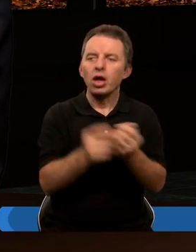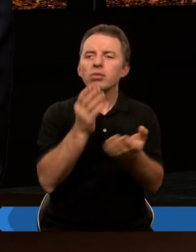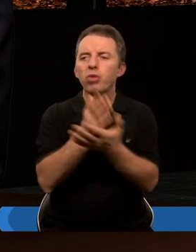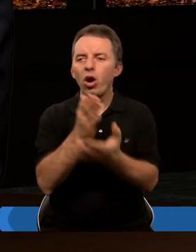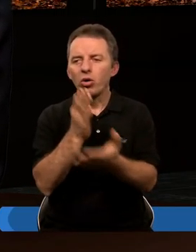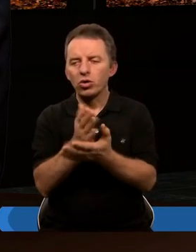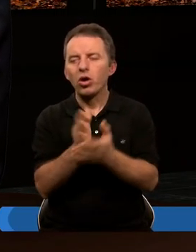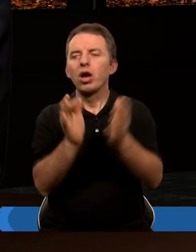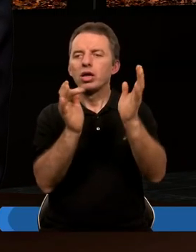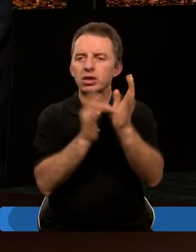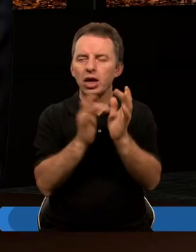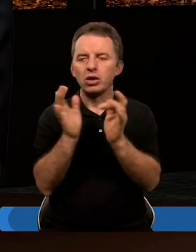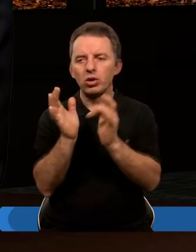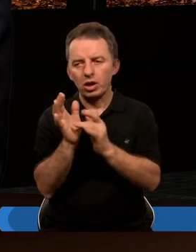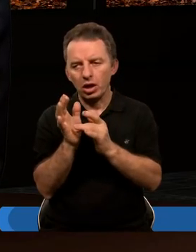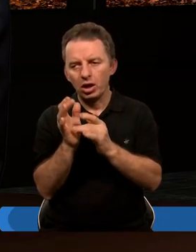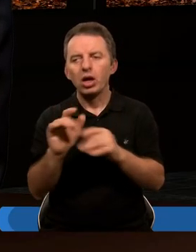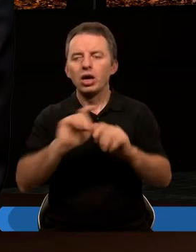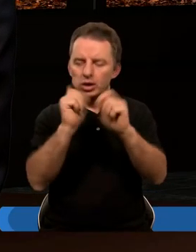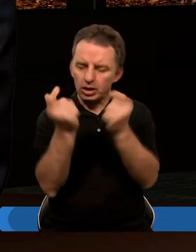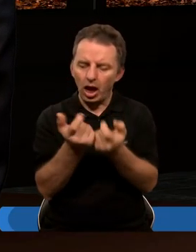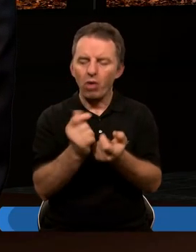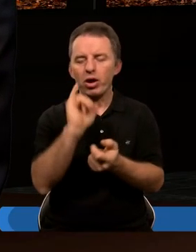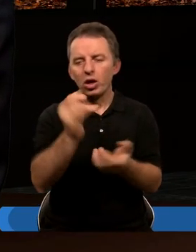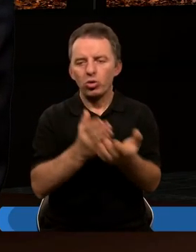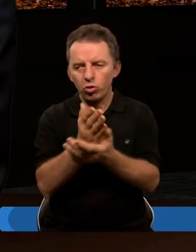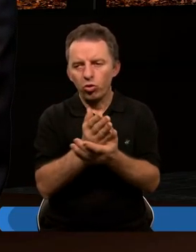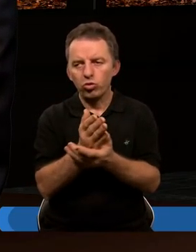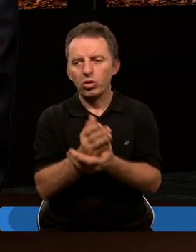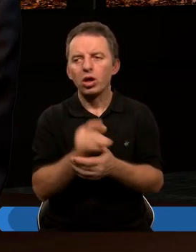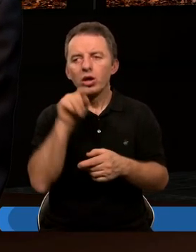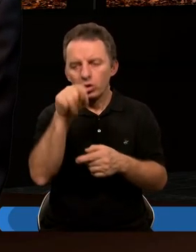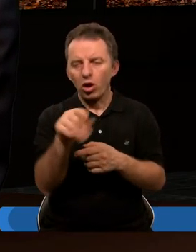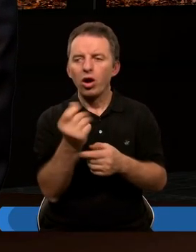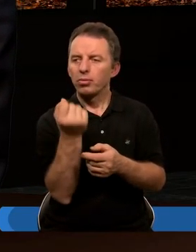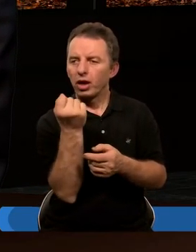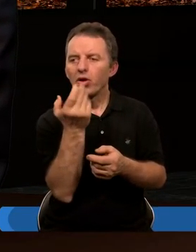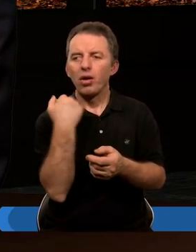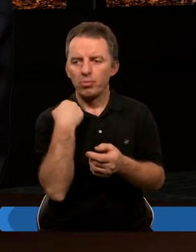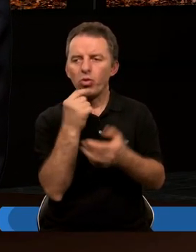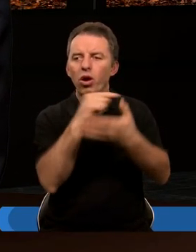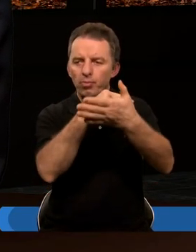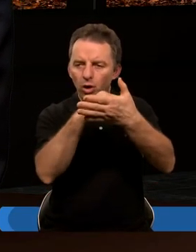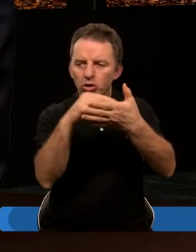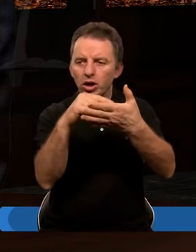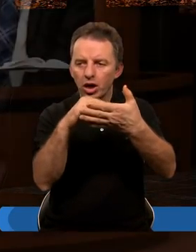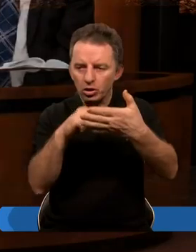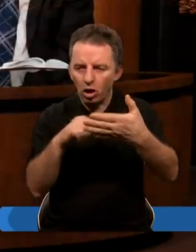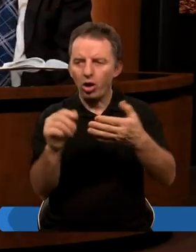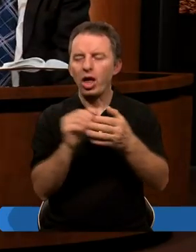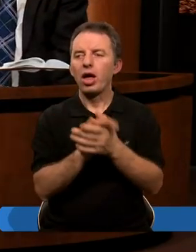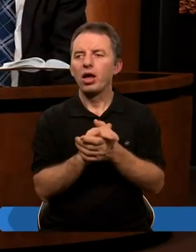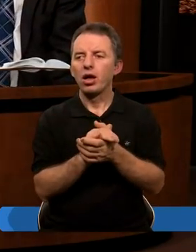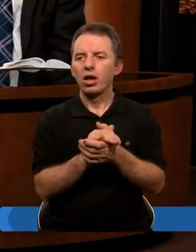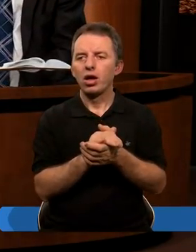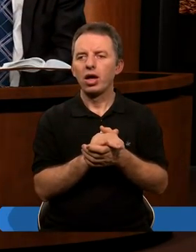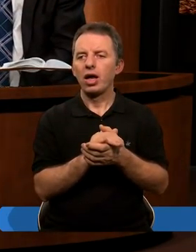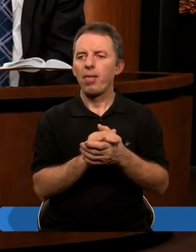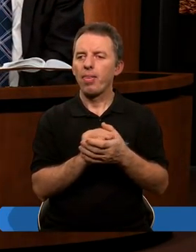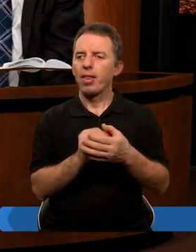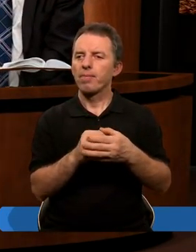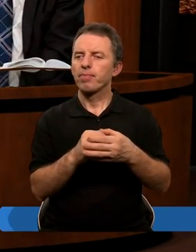pomocą Jezus Chrystus i cała Jego służba, co też przed chwilą było podkreślone. Bardzo